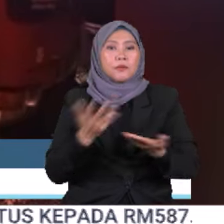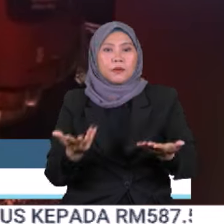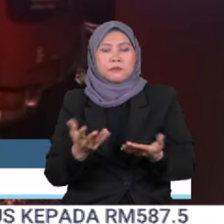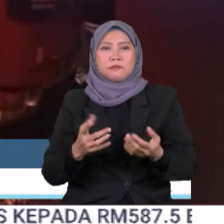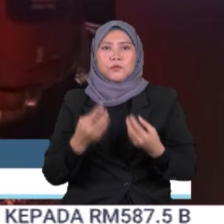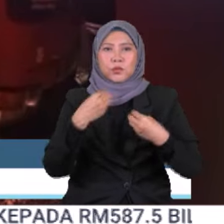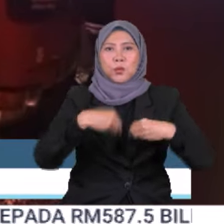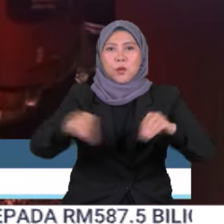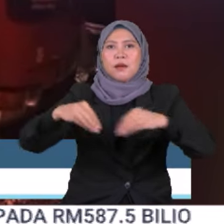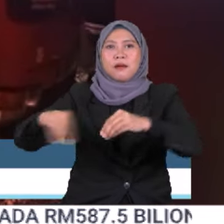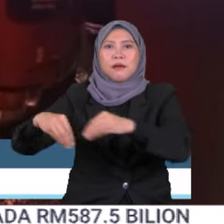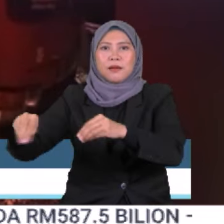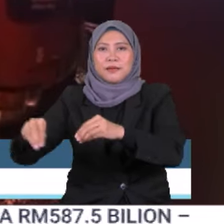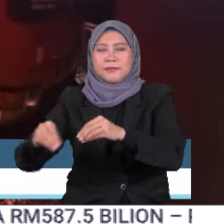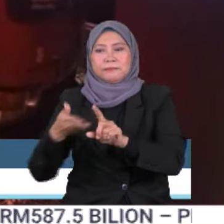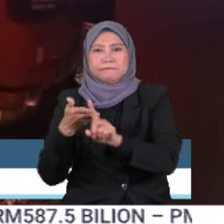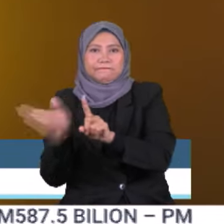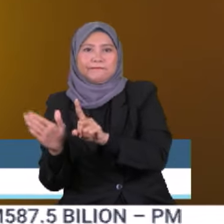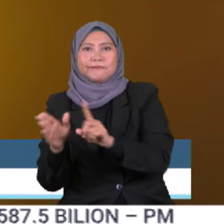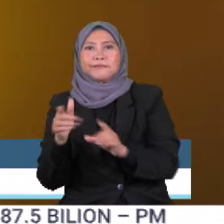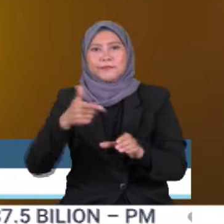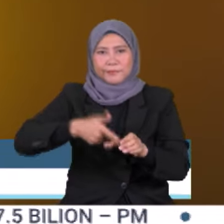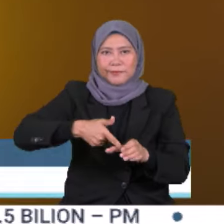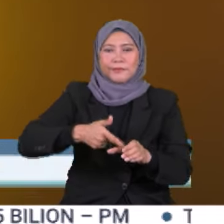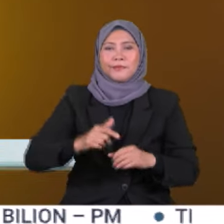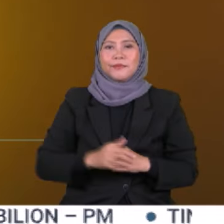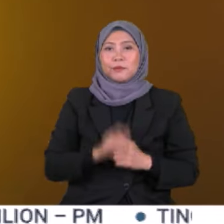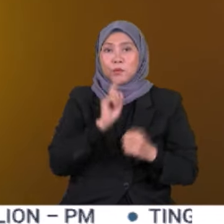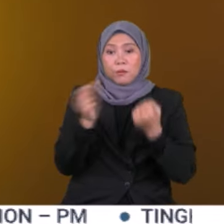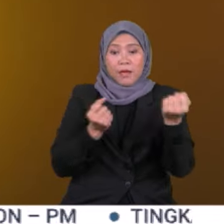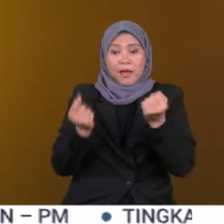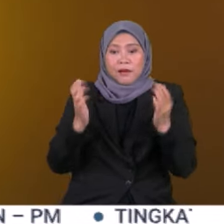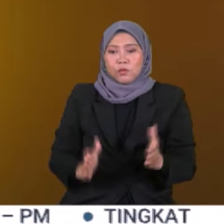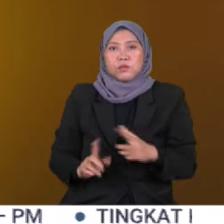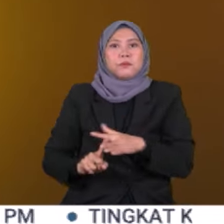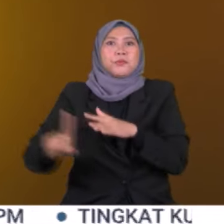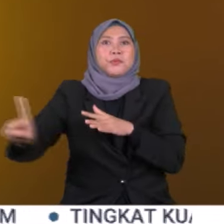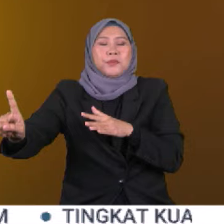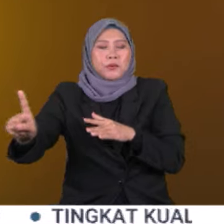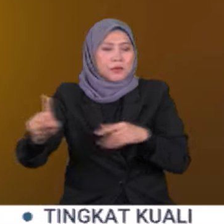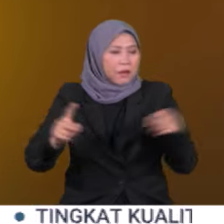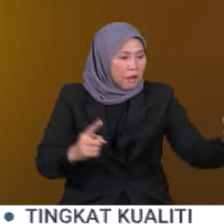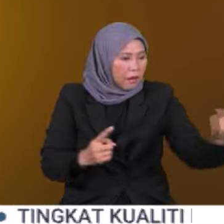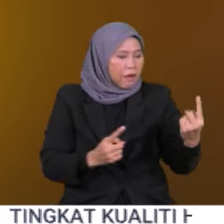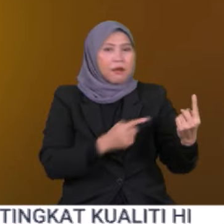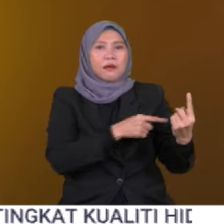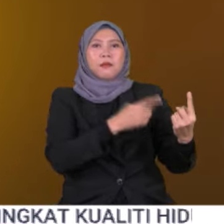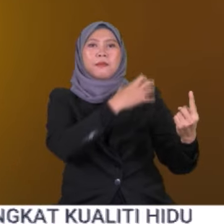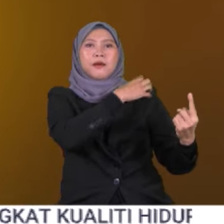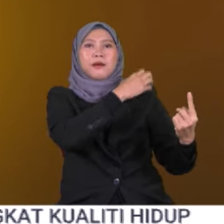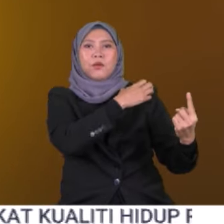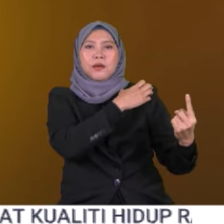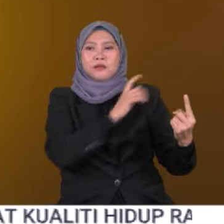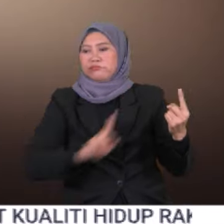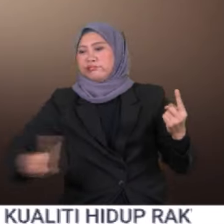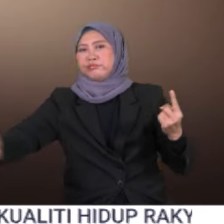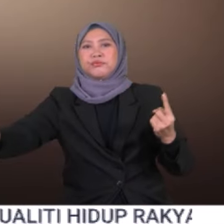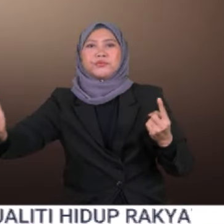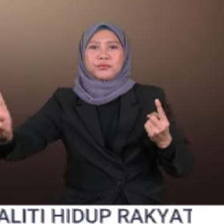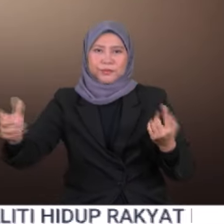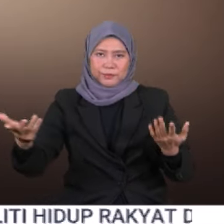dan pengedaran diesel untuk diseleweng pemandulory telah melarikan diri apabila menyadari kehadiran anggota serbuan di lokasi